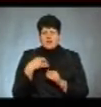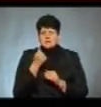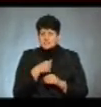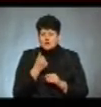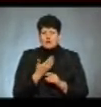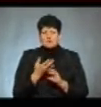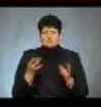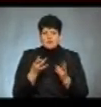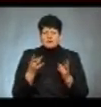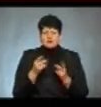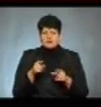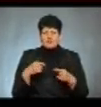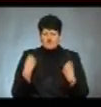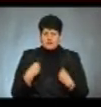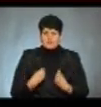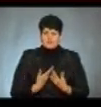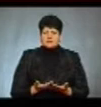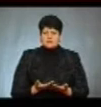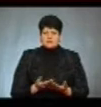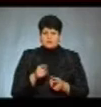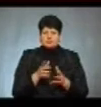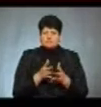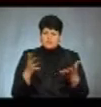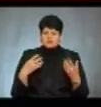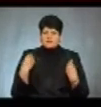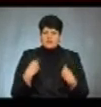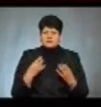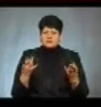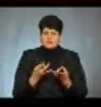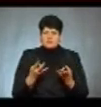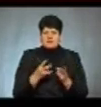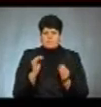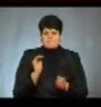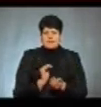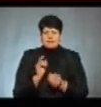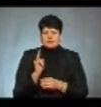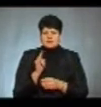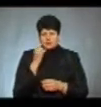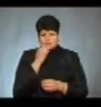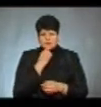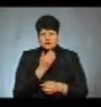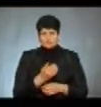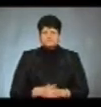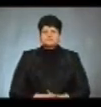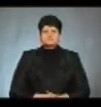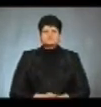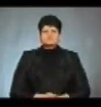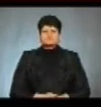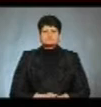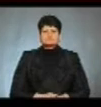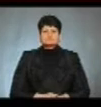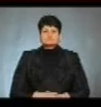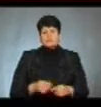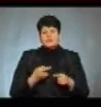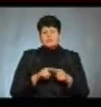років, треба ж його вбирати. А тут більше вбирати треба, як маленьку дитину. Дякую. Ось таке